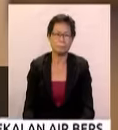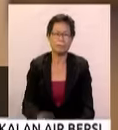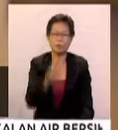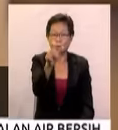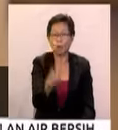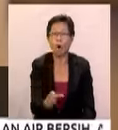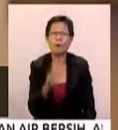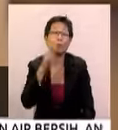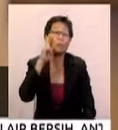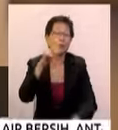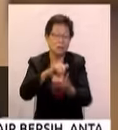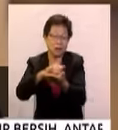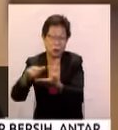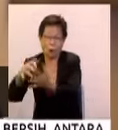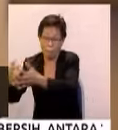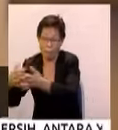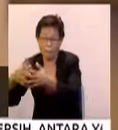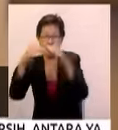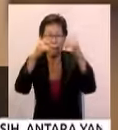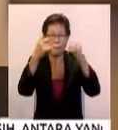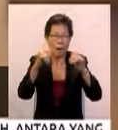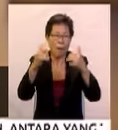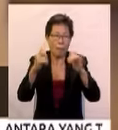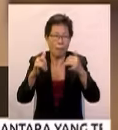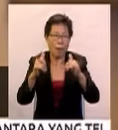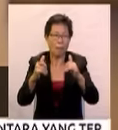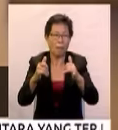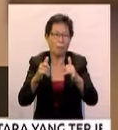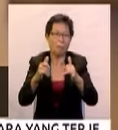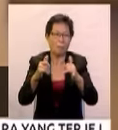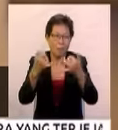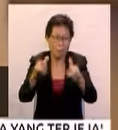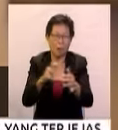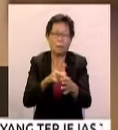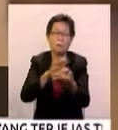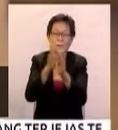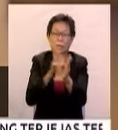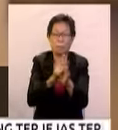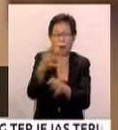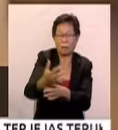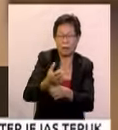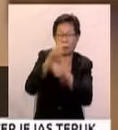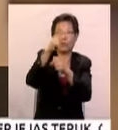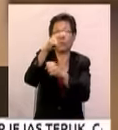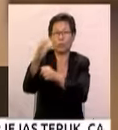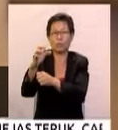Seorang remaja di New York menjadikan permainan Fortnite sebagai kerjaya. Ia selepas dia meraih